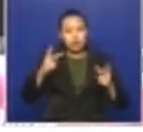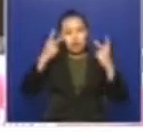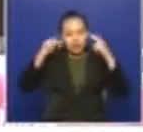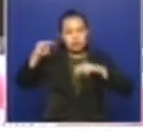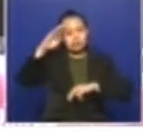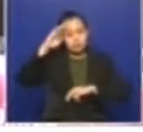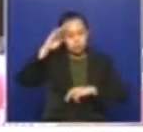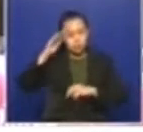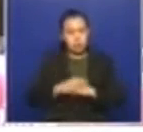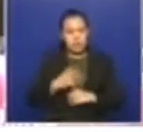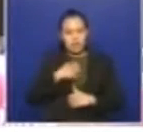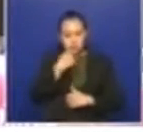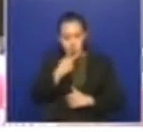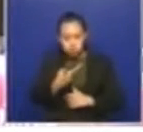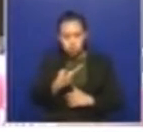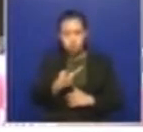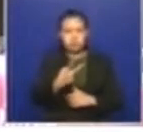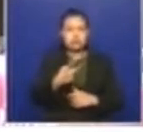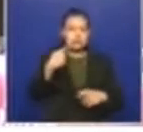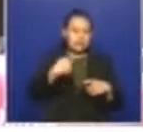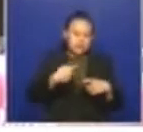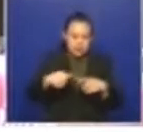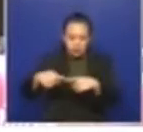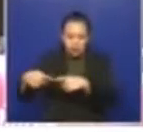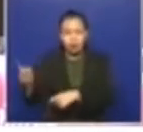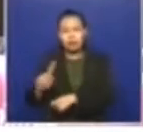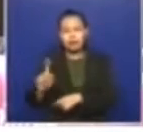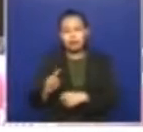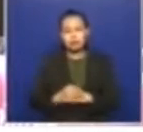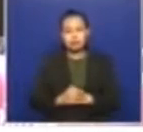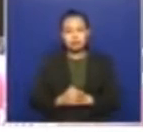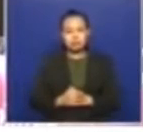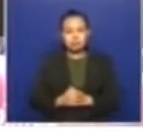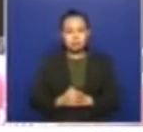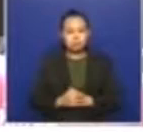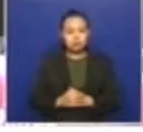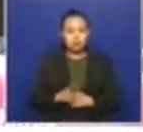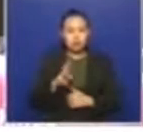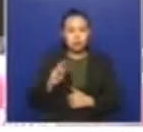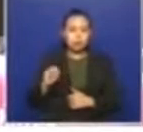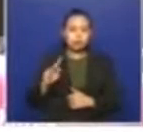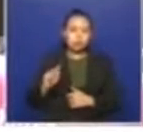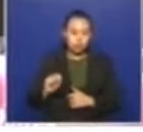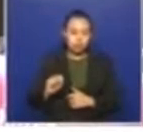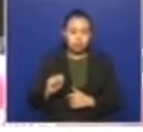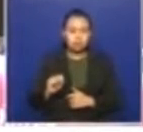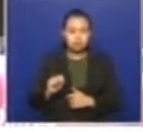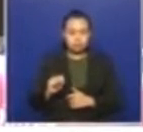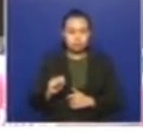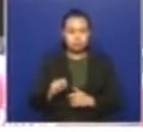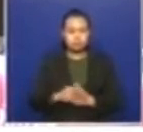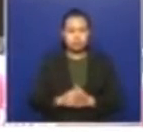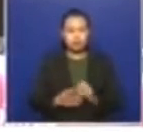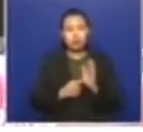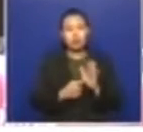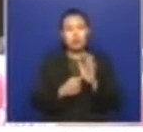งลำบากยังไงไปเดี๋ยวผมจะบอกเพราะนั้นท่านรัฐมนตรีท่านขาดนิดหนึ่งผมจะยกตัวอย่างให้เห็น